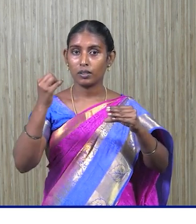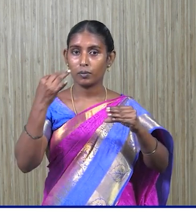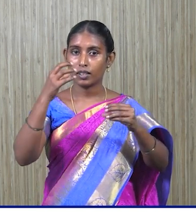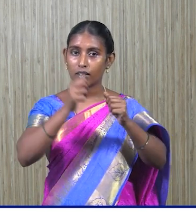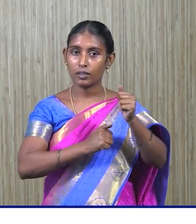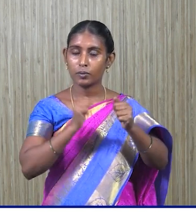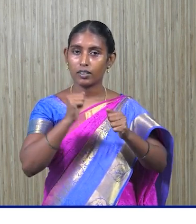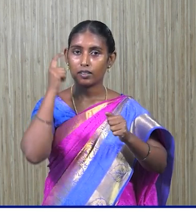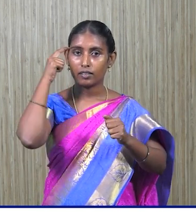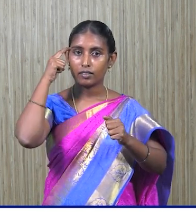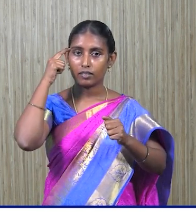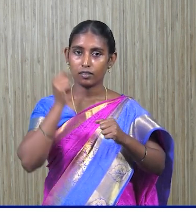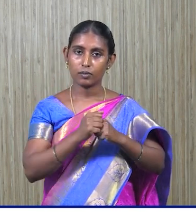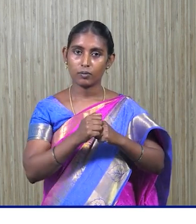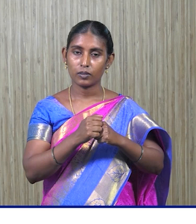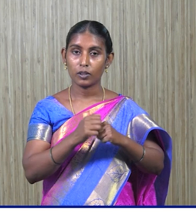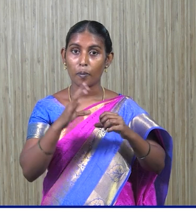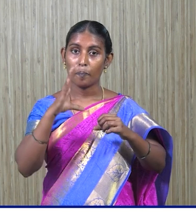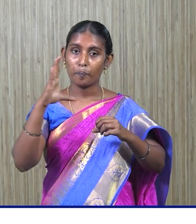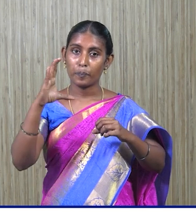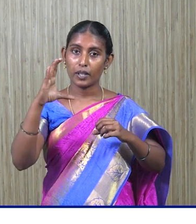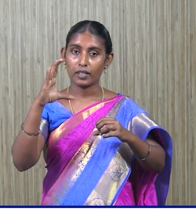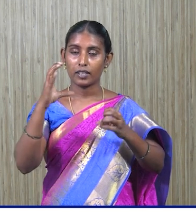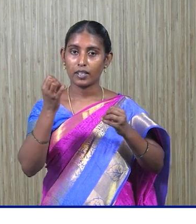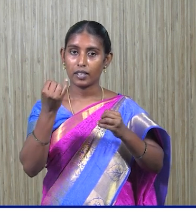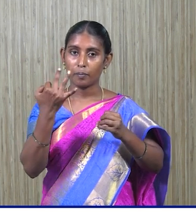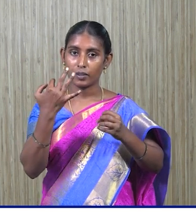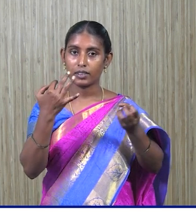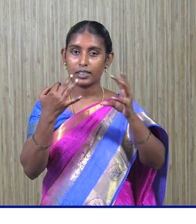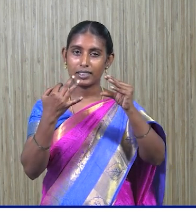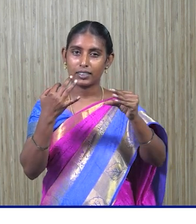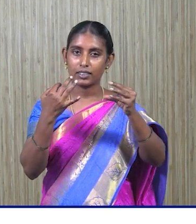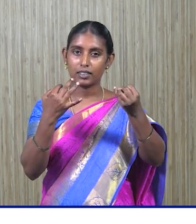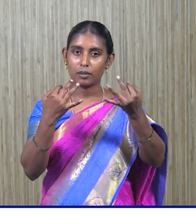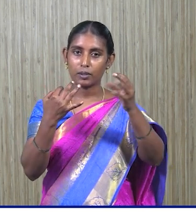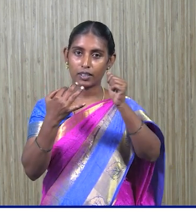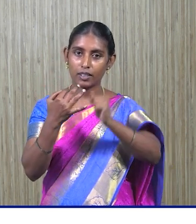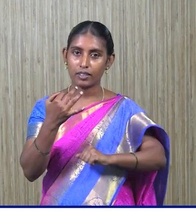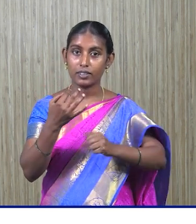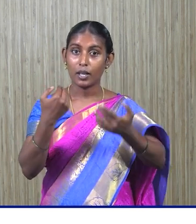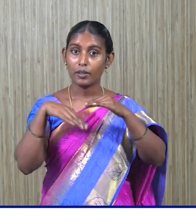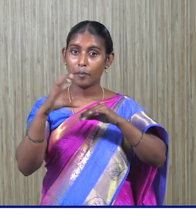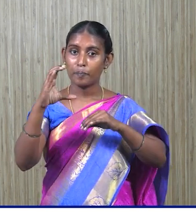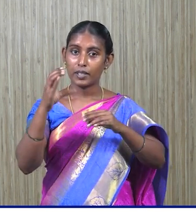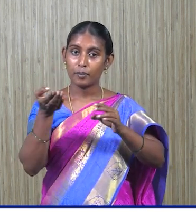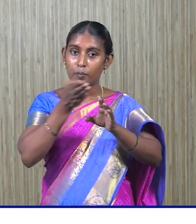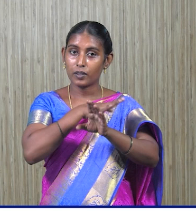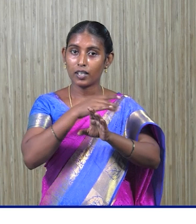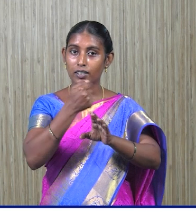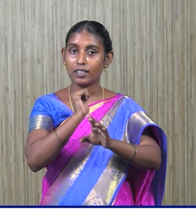செய்ய வேண்டும்? பெரிய எண்ணிலிருந்து சிறிய எண்ணை கழித்து பெரிய எண்ணிற்கான குறி என்னவோ அதை நாம் அதோட விடையில் இட